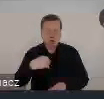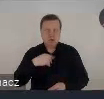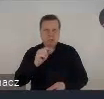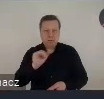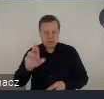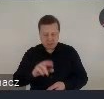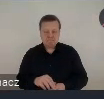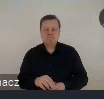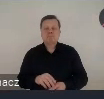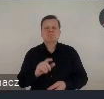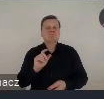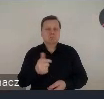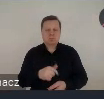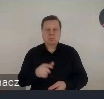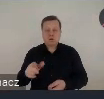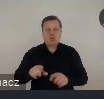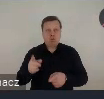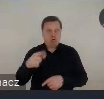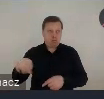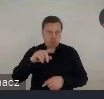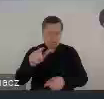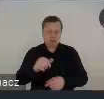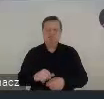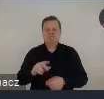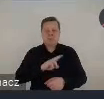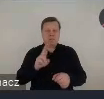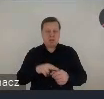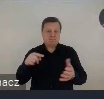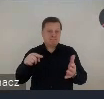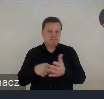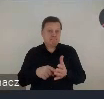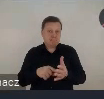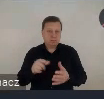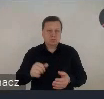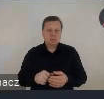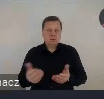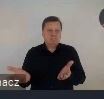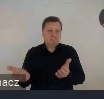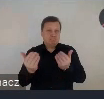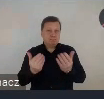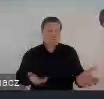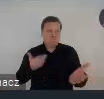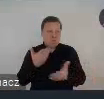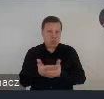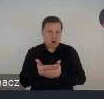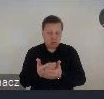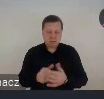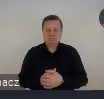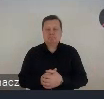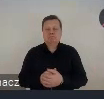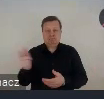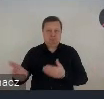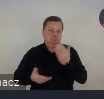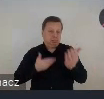Najpierw organizacje w określonym terminie, czyli w czasie, kiedy już zostanie otworzony nabór wniosków, składają